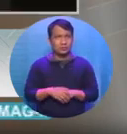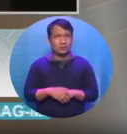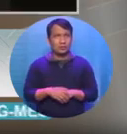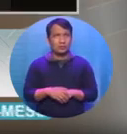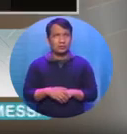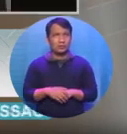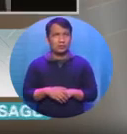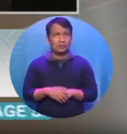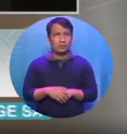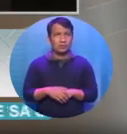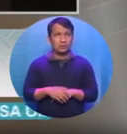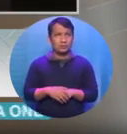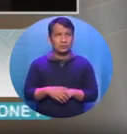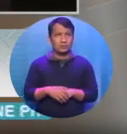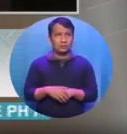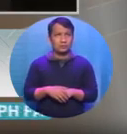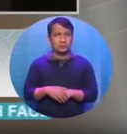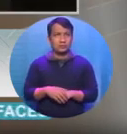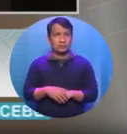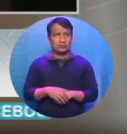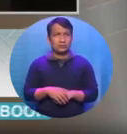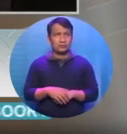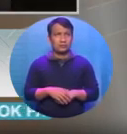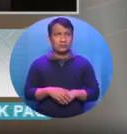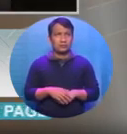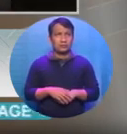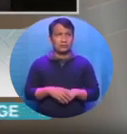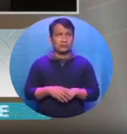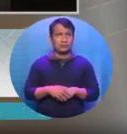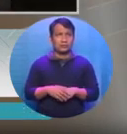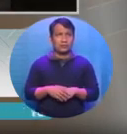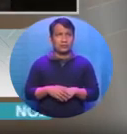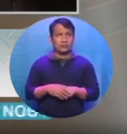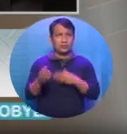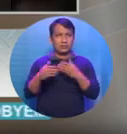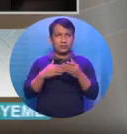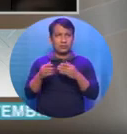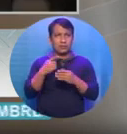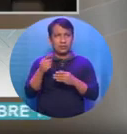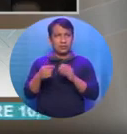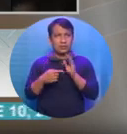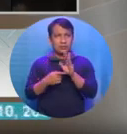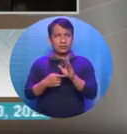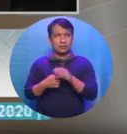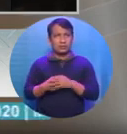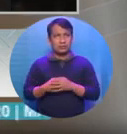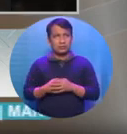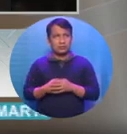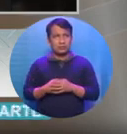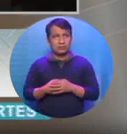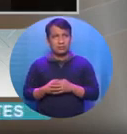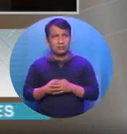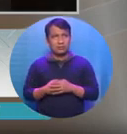mga makausap, hindi yung mga comments. Okay? Tawag. Wala tayong matatawagan?